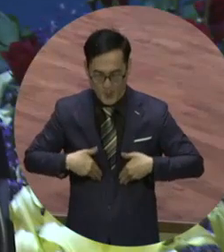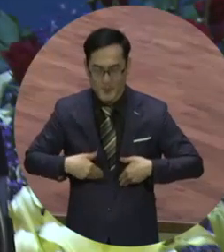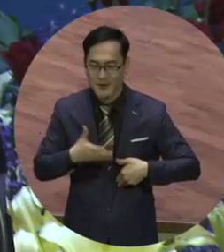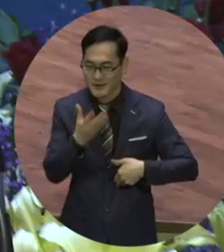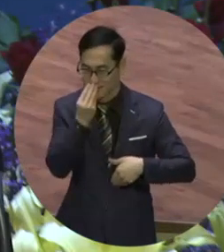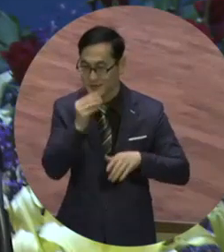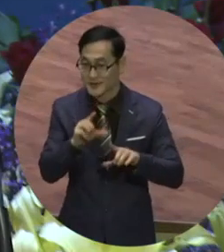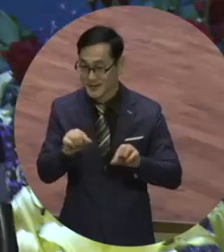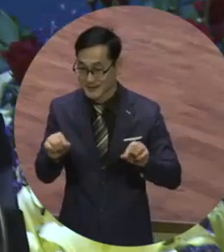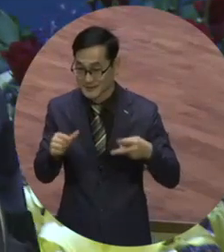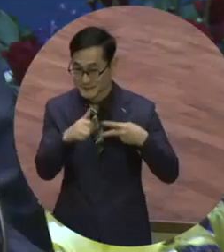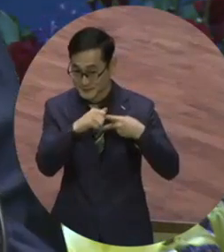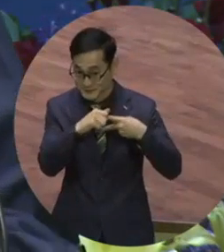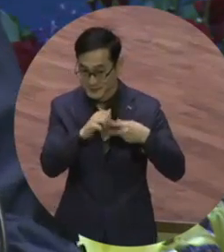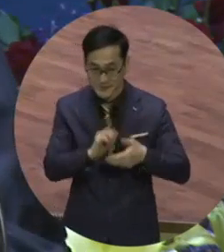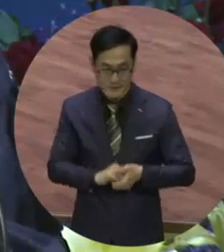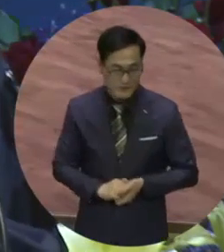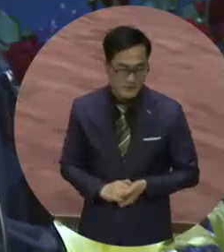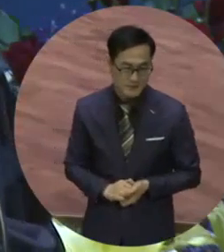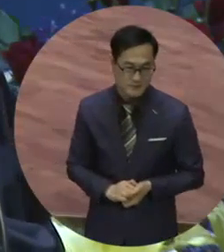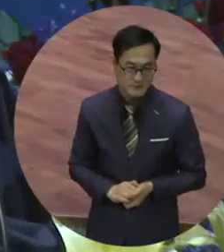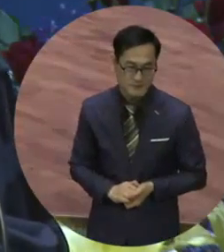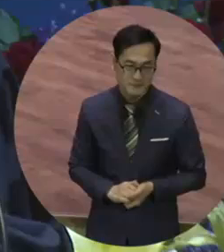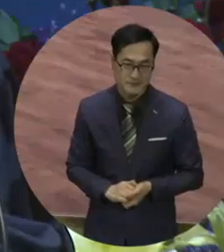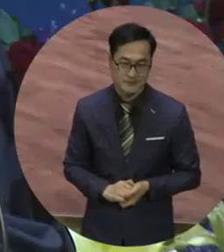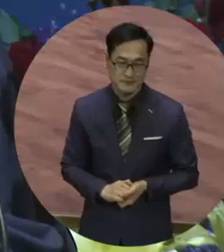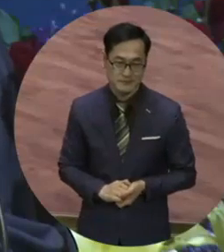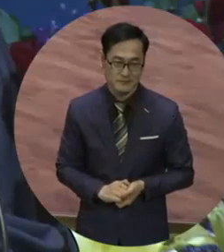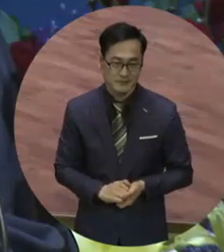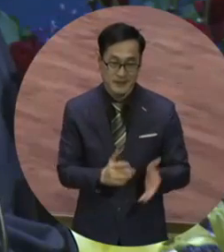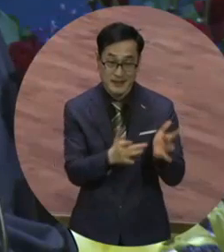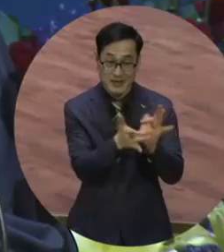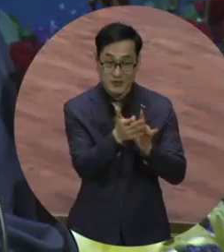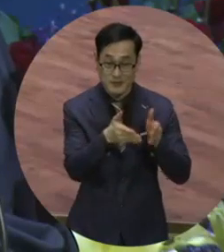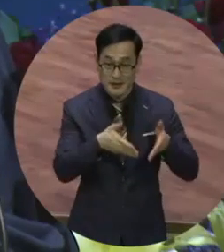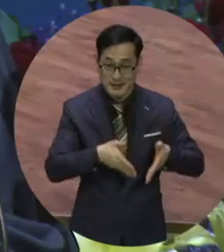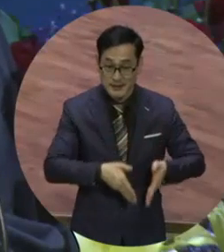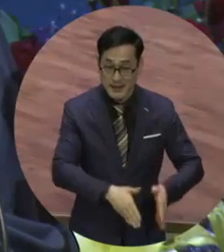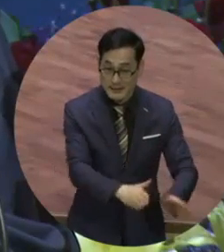성찬주일 성탄에 참된 의미가 뭡니까?